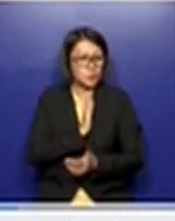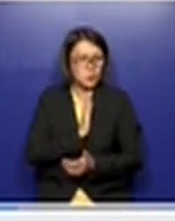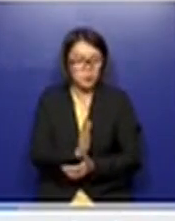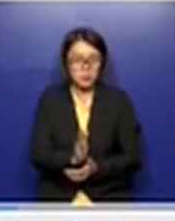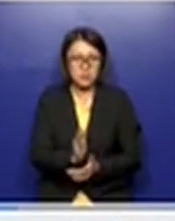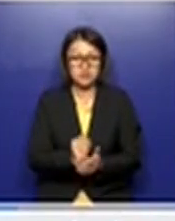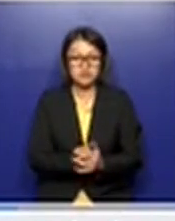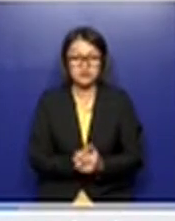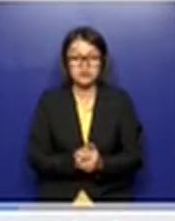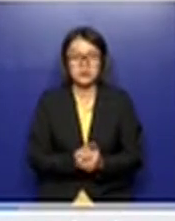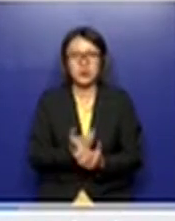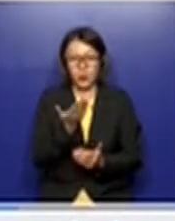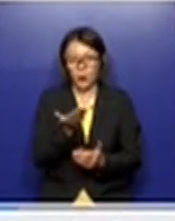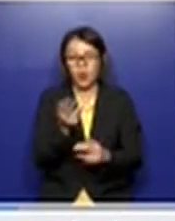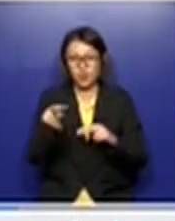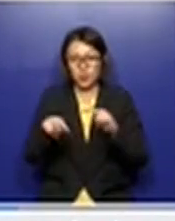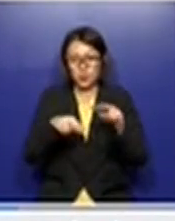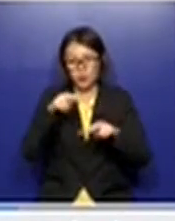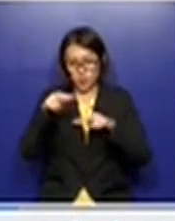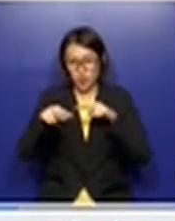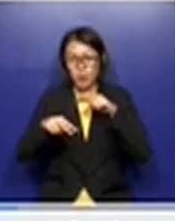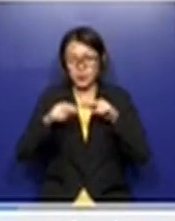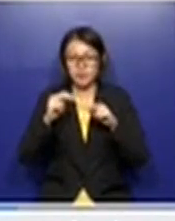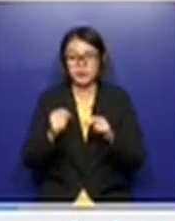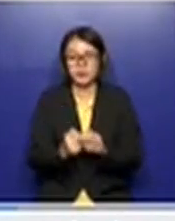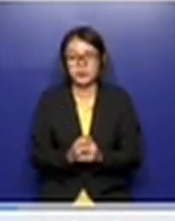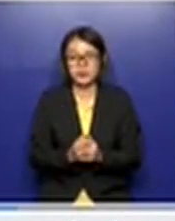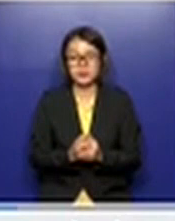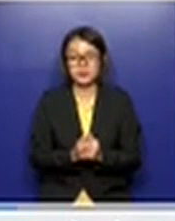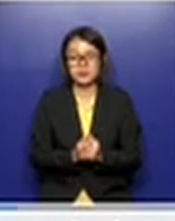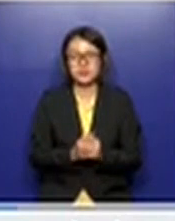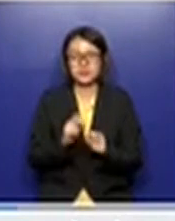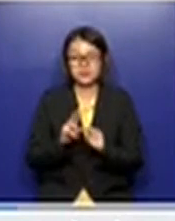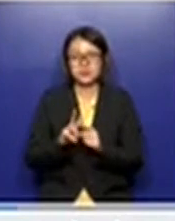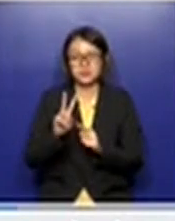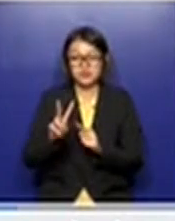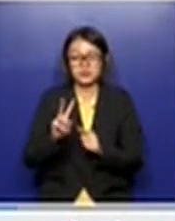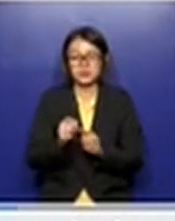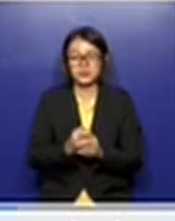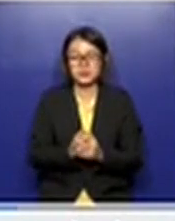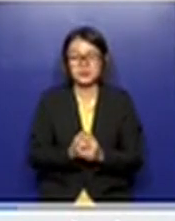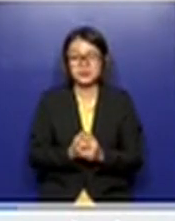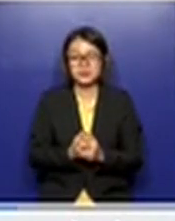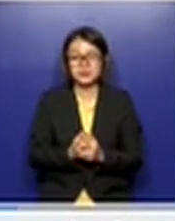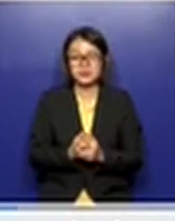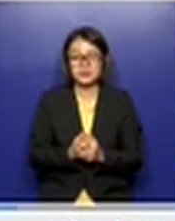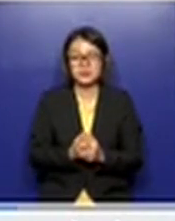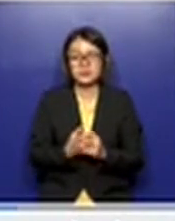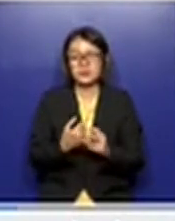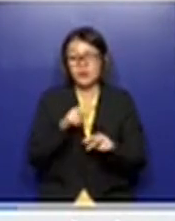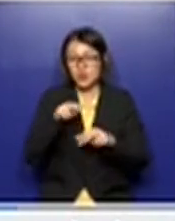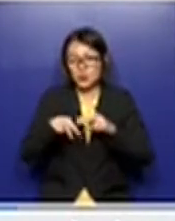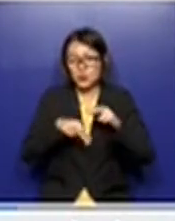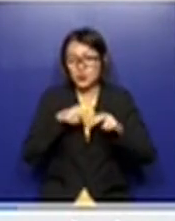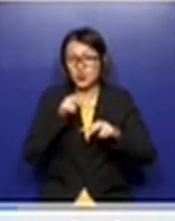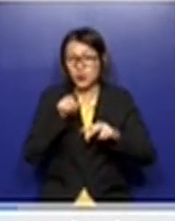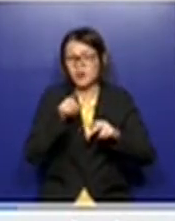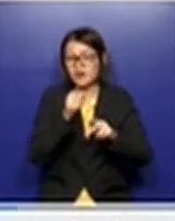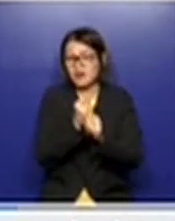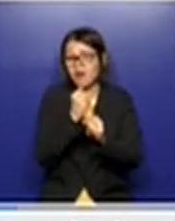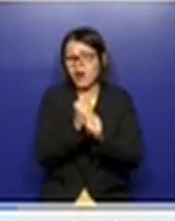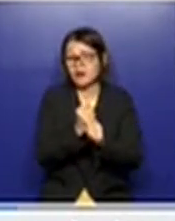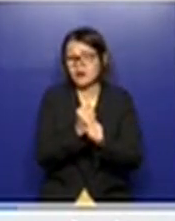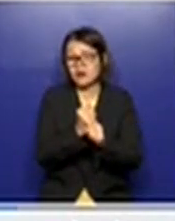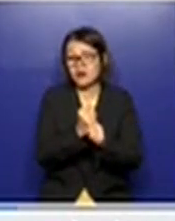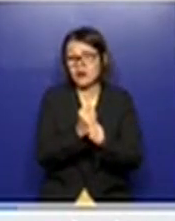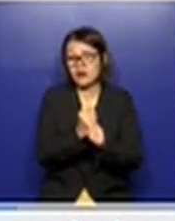ขอตรวจสอบท่านเป็นประเด็นที่2นะครับ การตรวจสอบของท่านอีกเรื่องหนึ่งก็คือผ